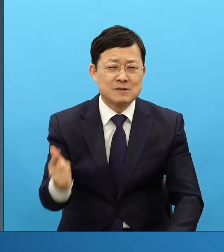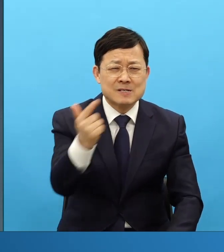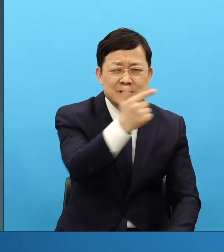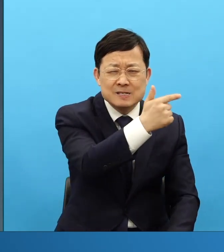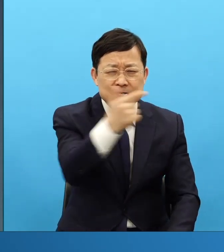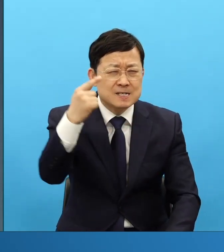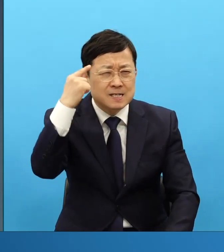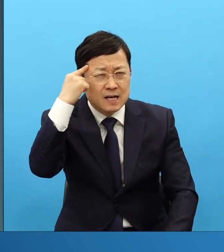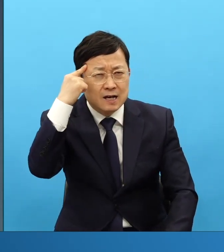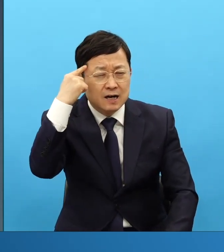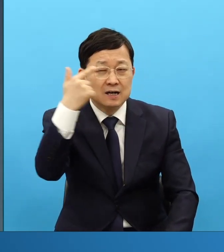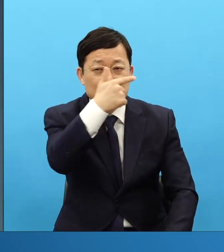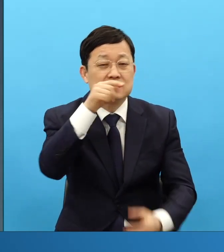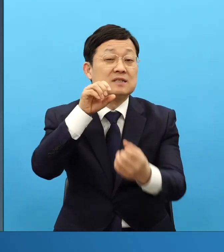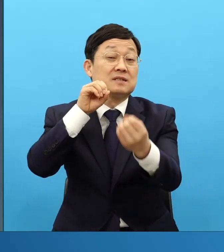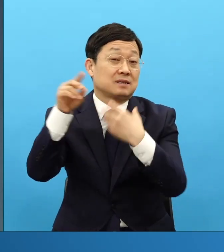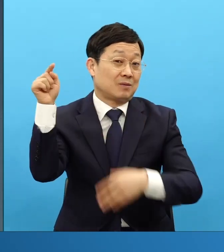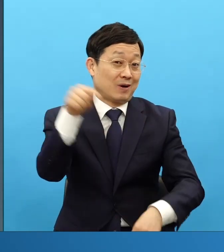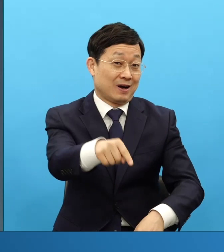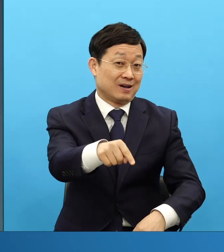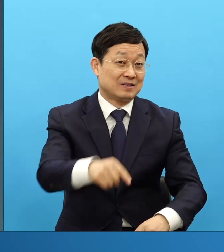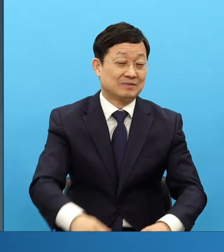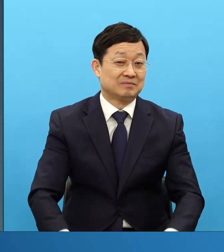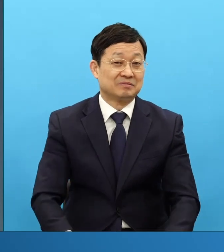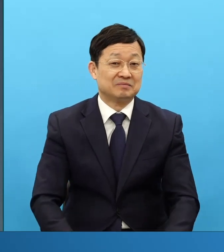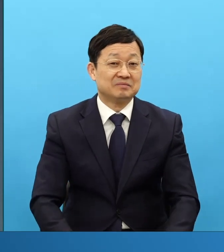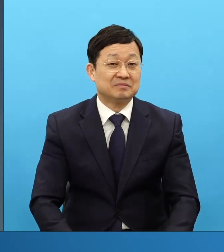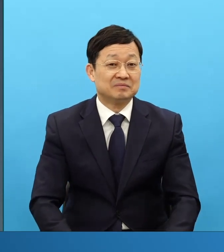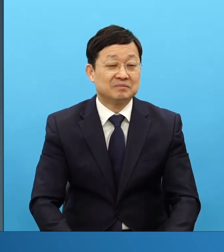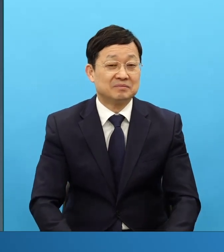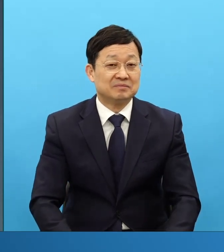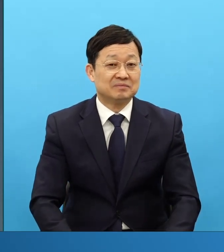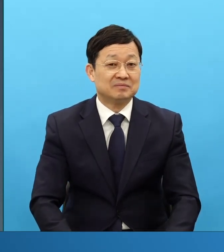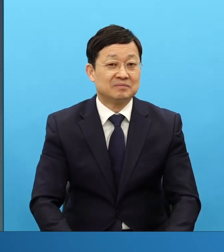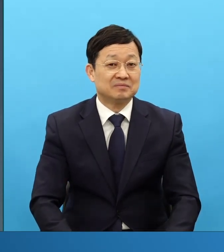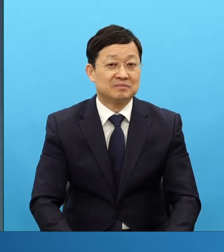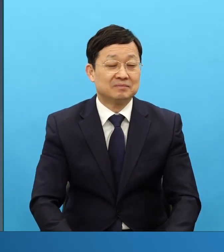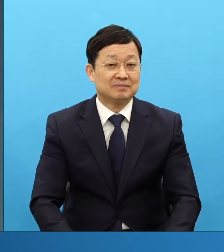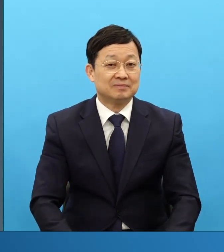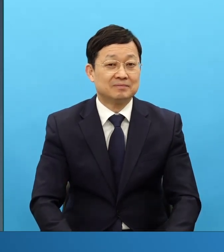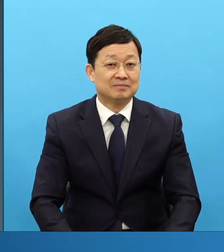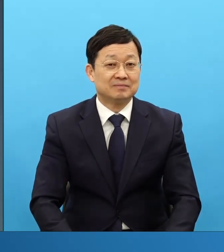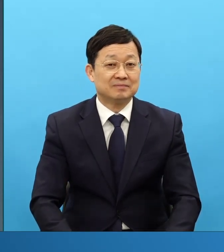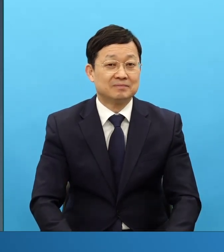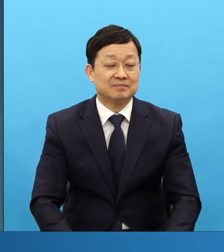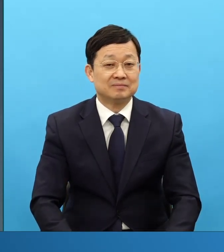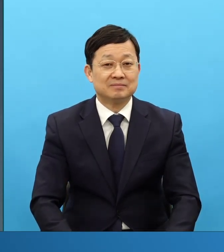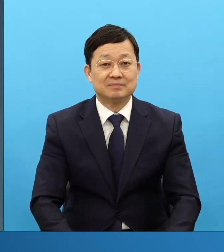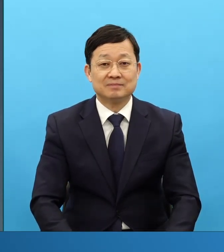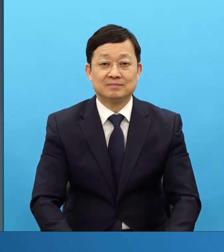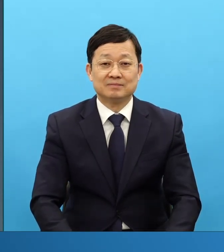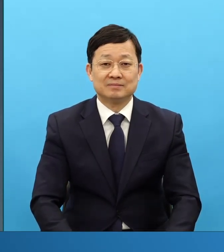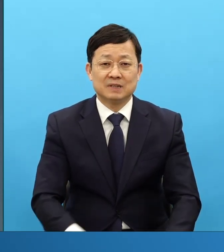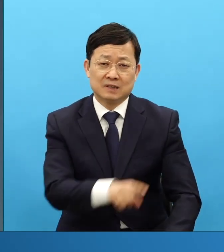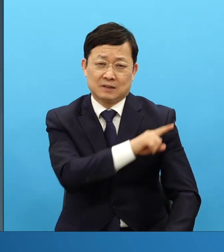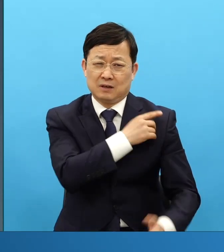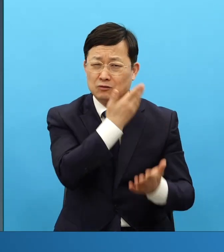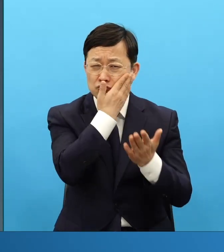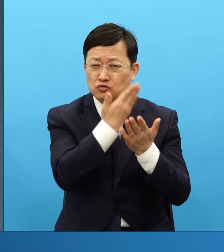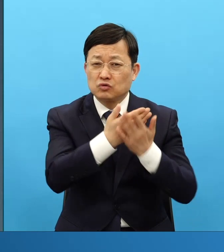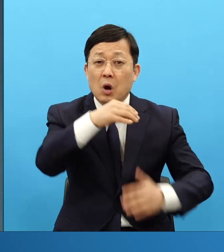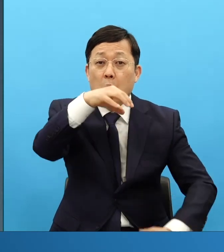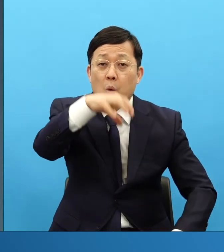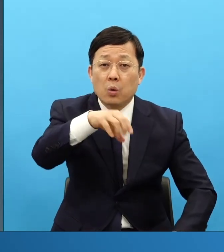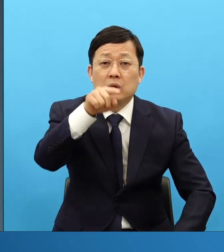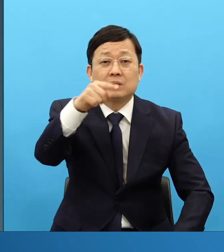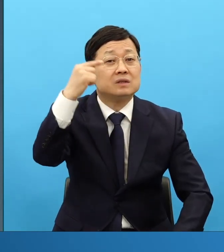그 응답이 오는 거죠. That if you have proper and broad thoughts, then those kinds of answers will come. 그래서 제일 중요한 부분이 생각입니다. And so the most important thing